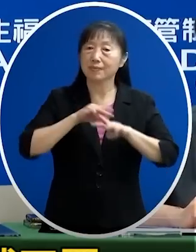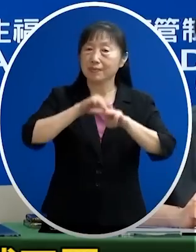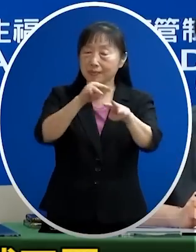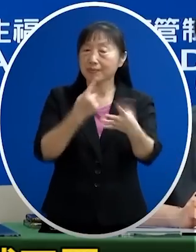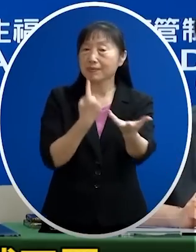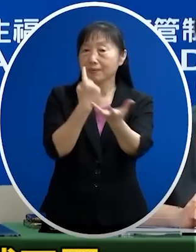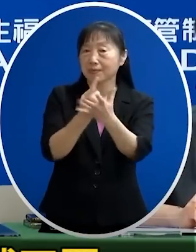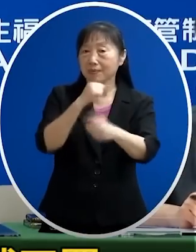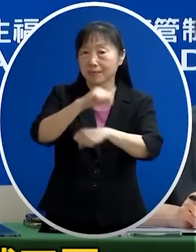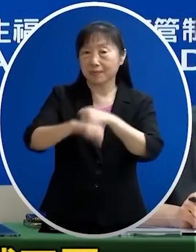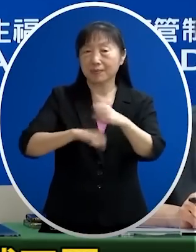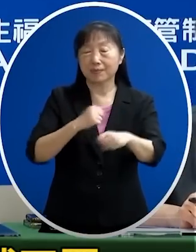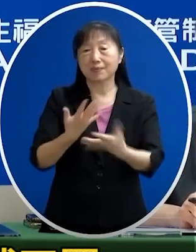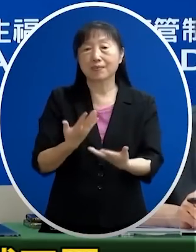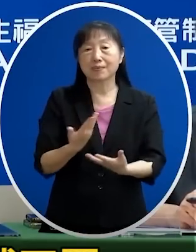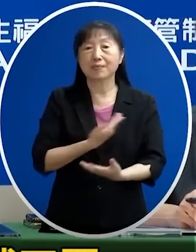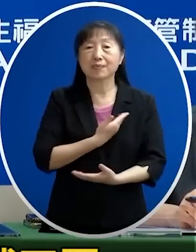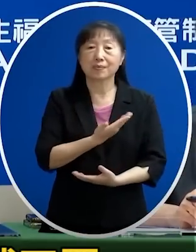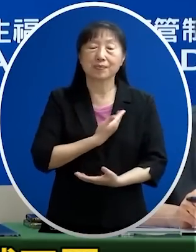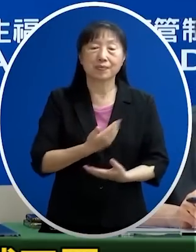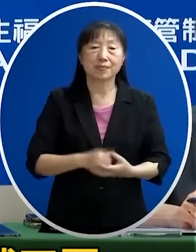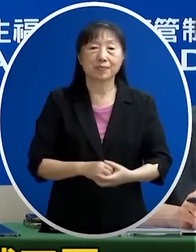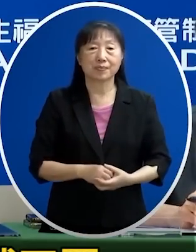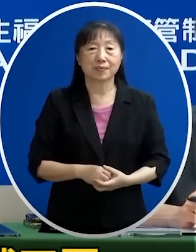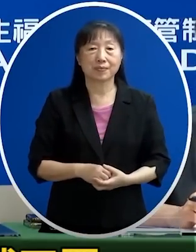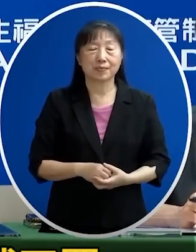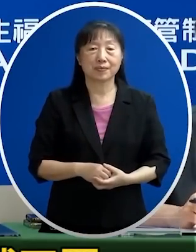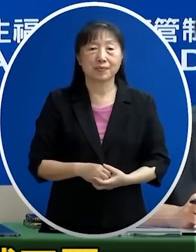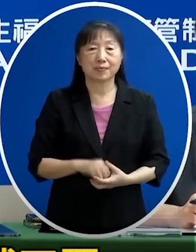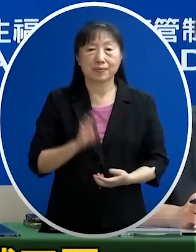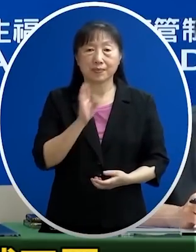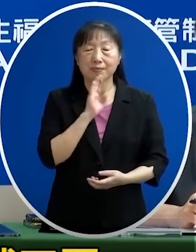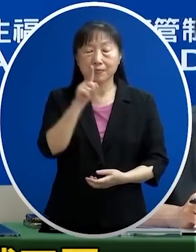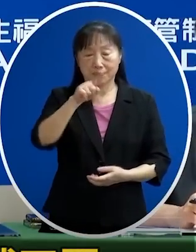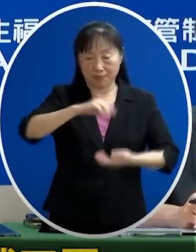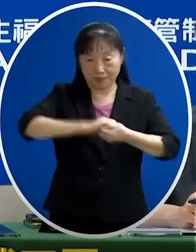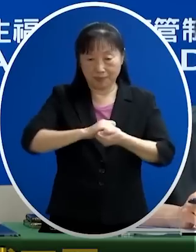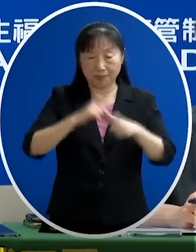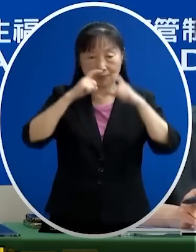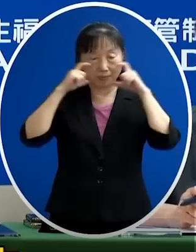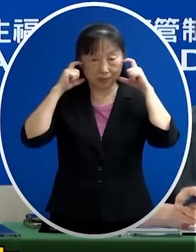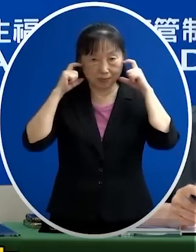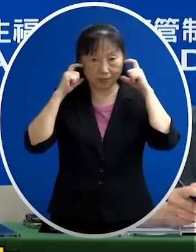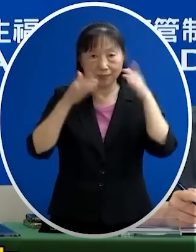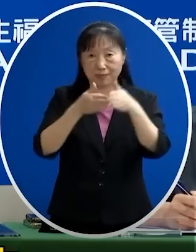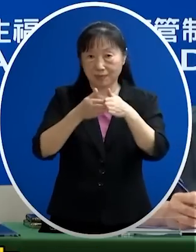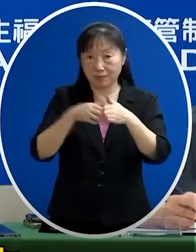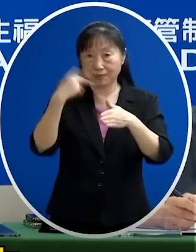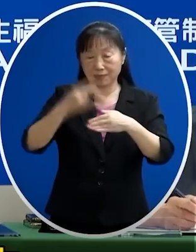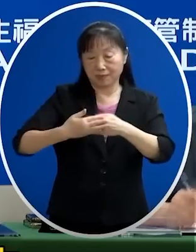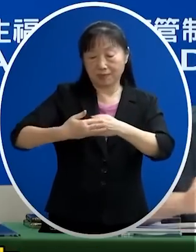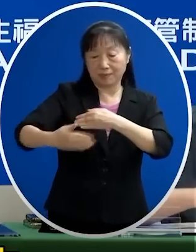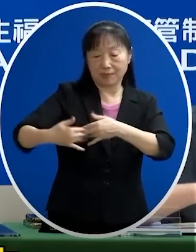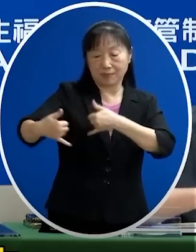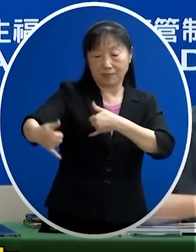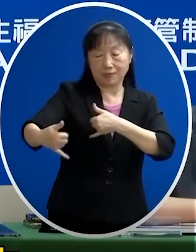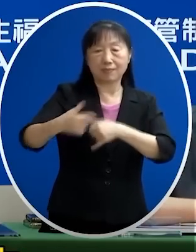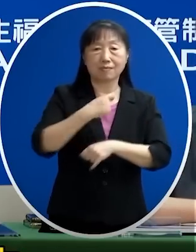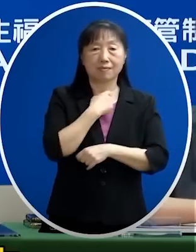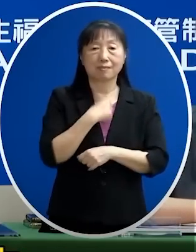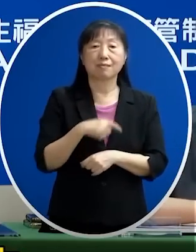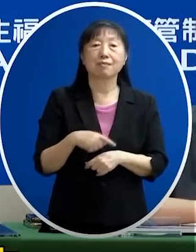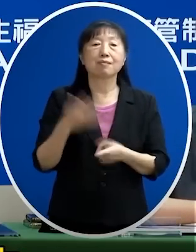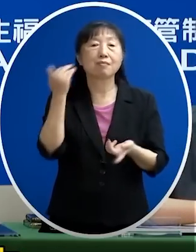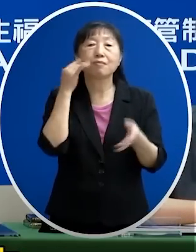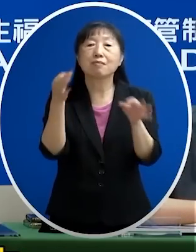参加活动等等。我们所以那全程要佩戴口罩，保持这个社交距离。那商务